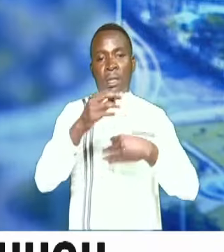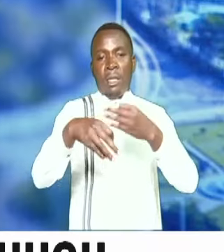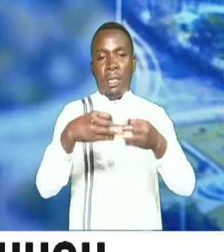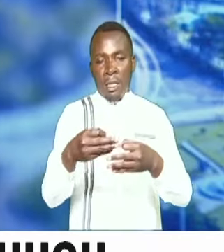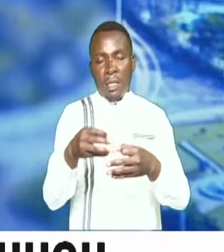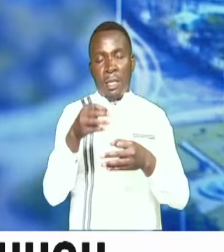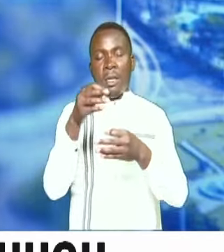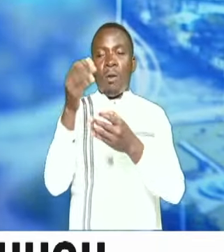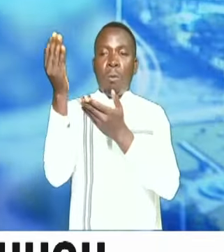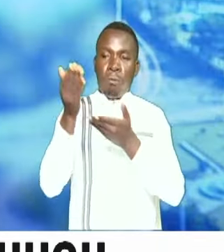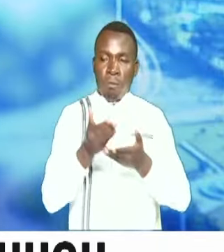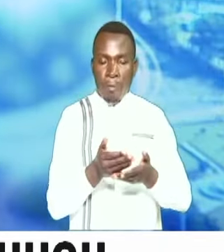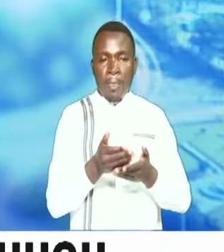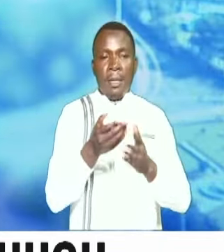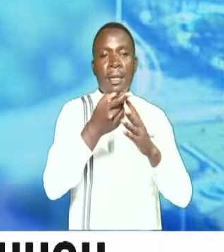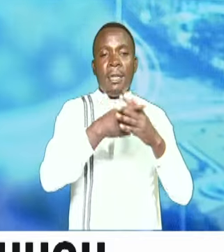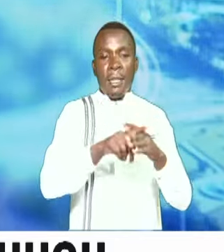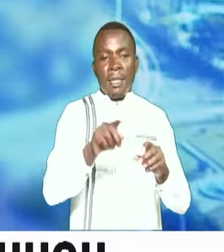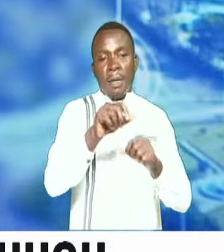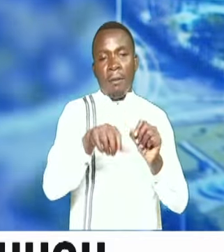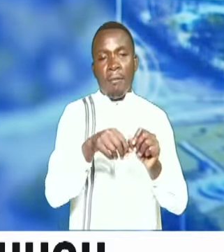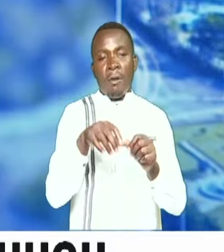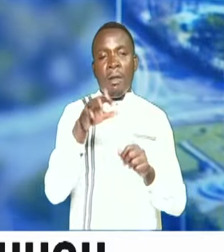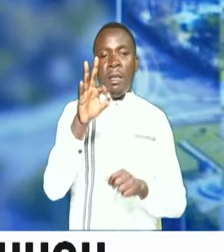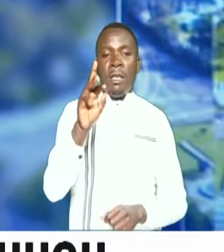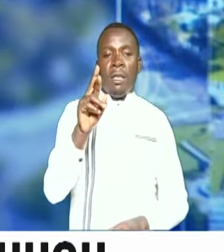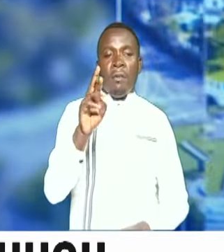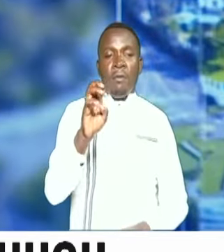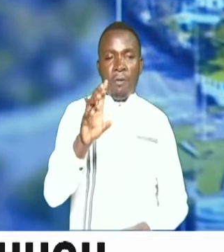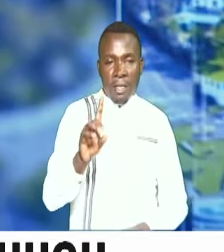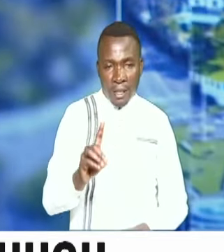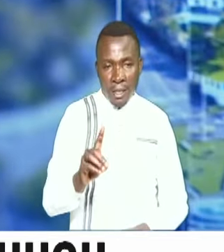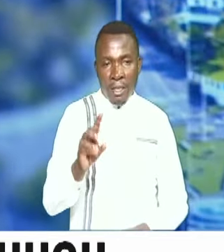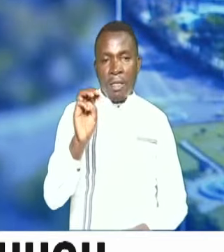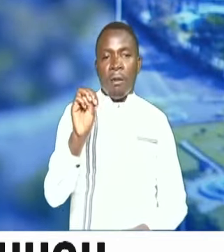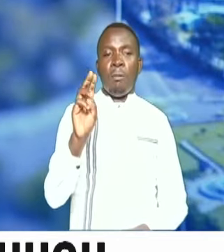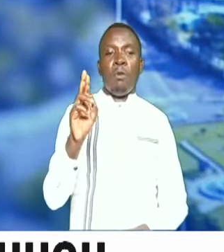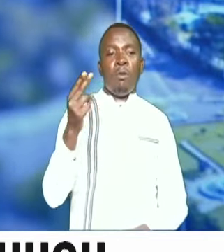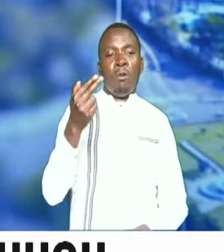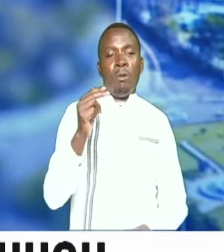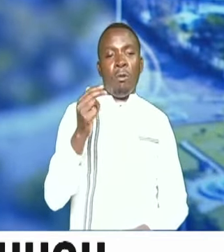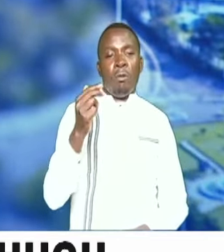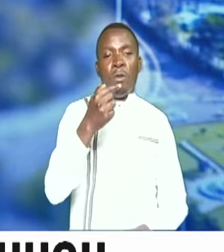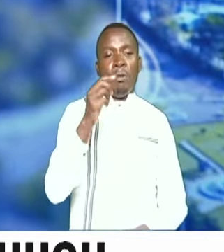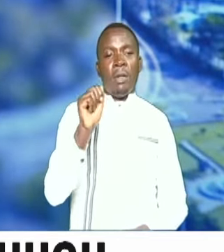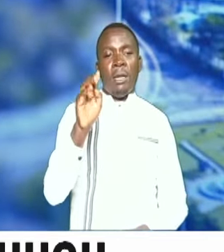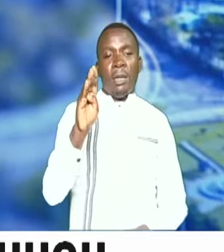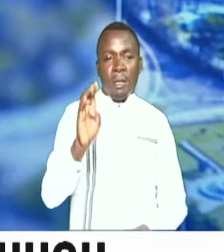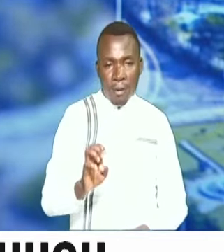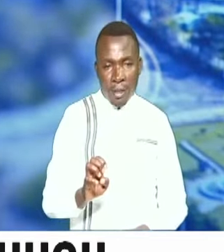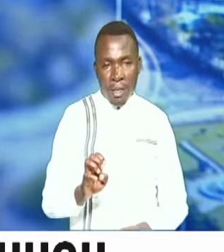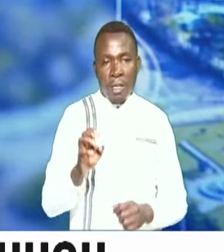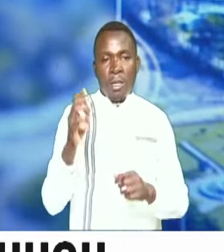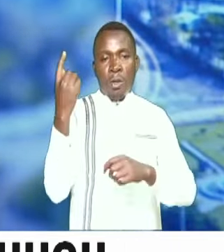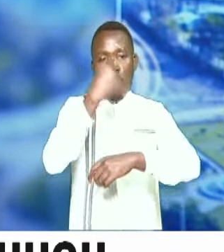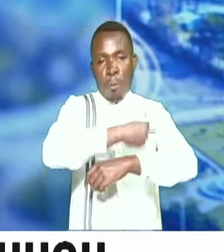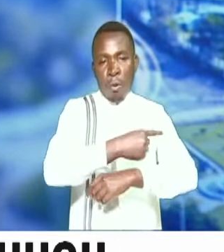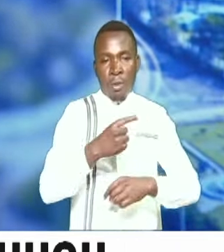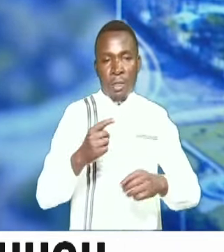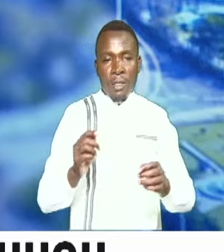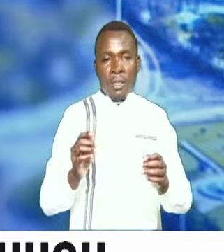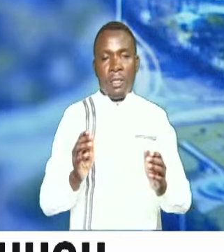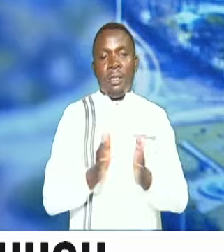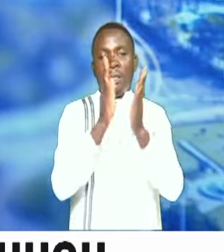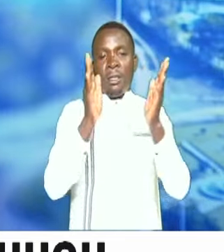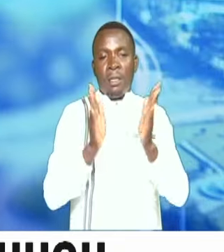yego reka mere kuri bwana Fred Mugabe uyu munsi w'inganda wijijwe hano mu Rwanda ariko ku munsi